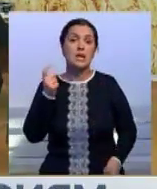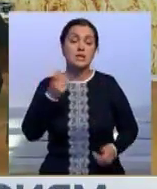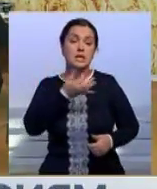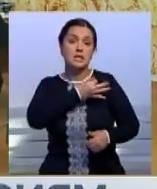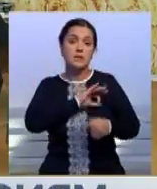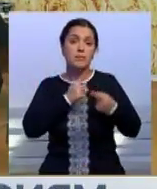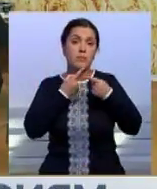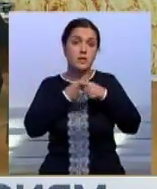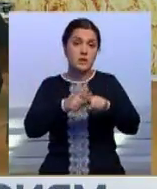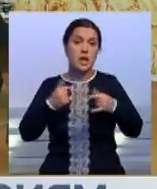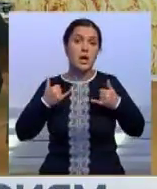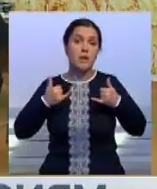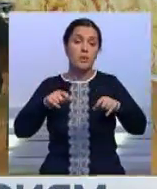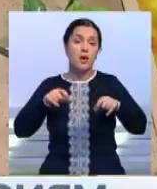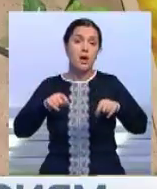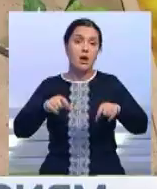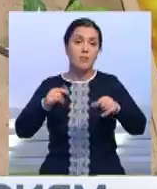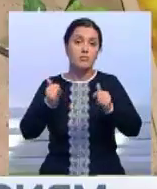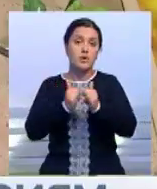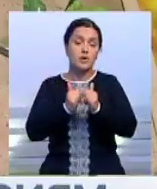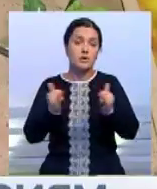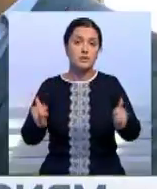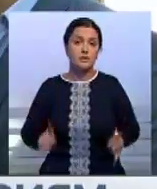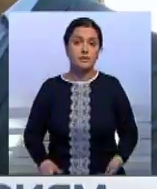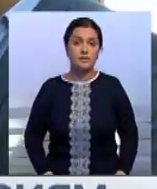технологии полива и капельного орошения, здесь растет.